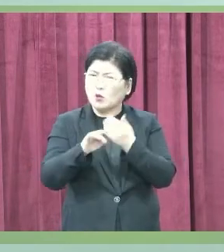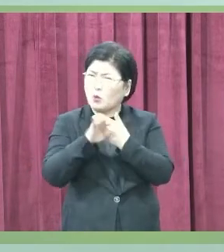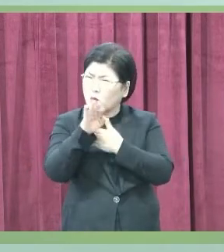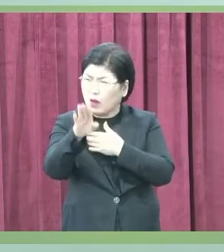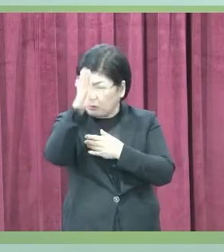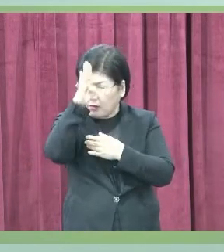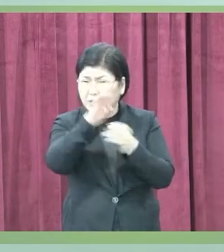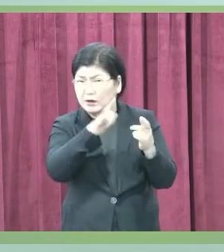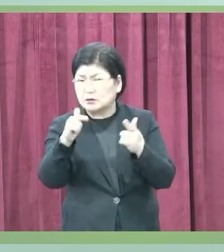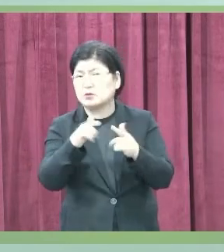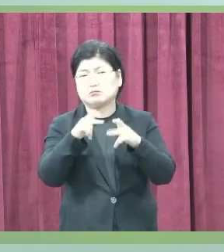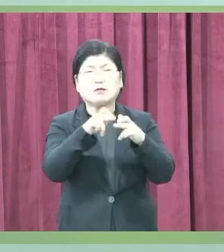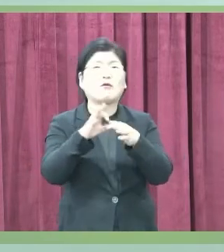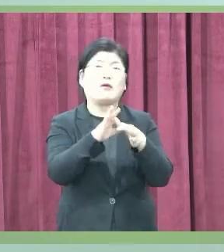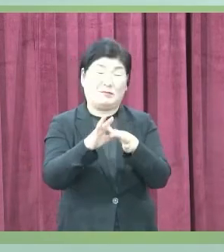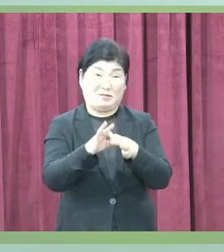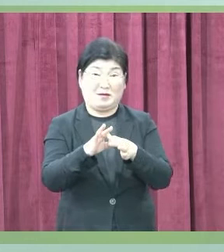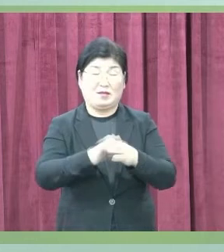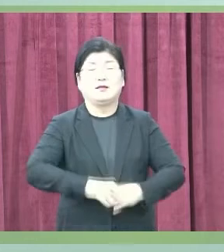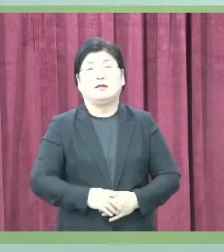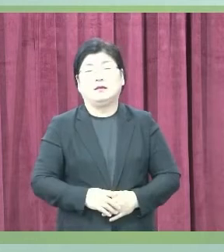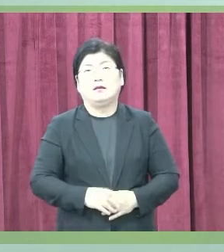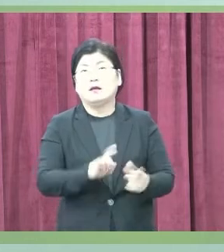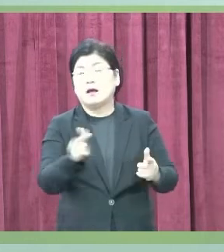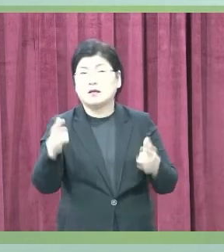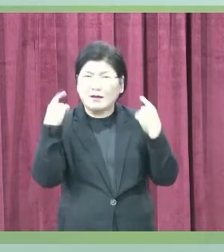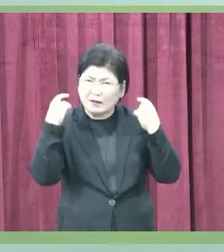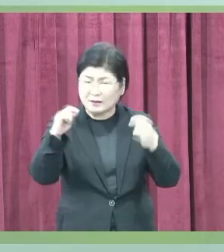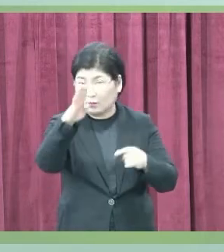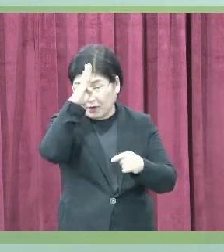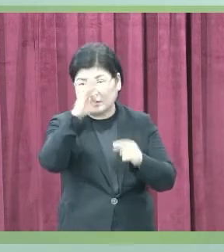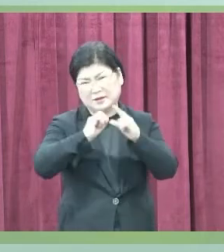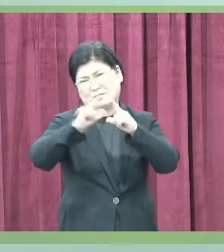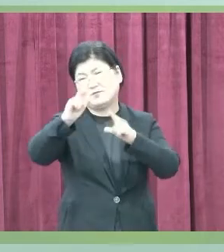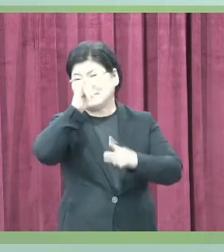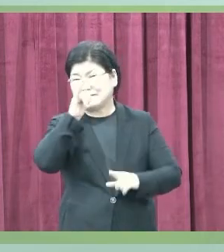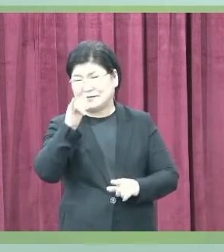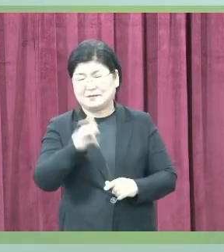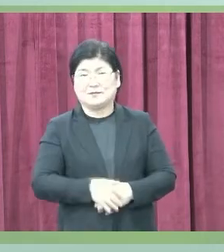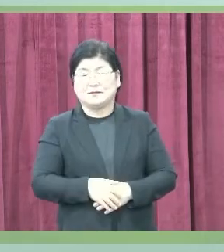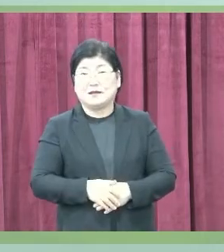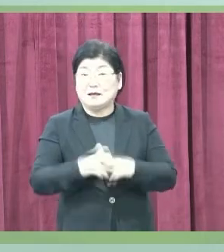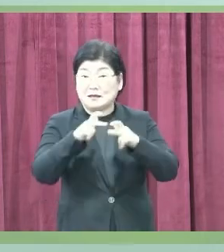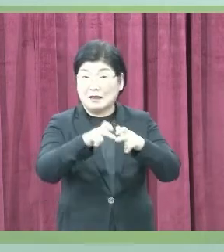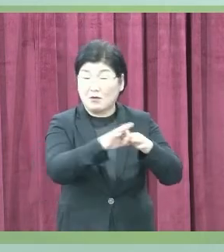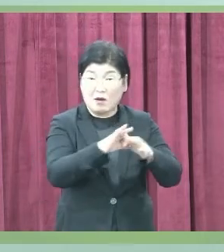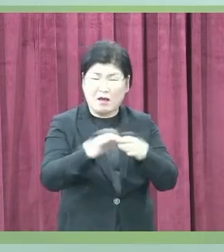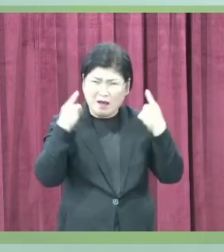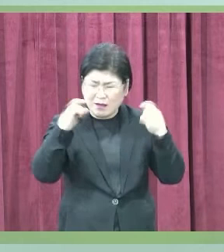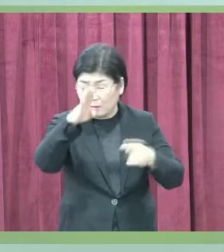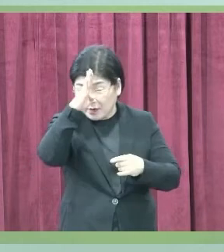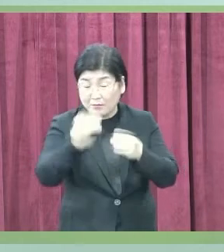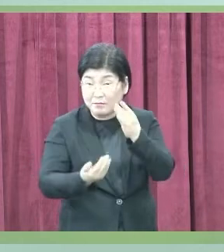역시 이제 장애와 관련된 질환과 만성 질환이 상위에 분포를 하고 있다라는 거고요. 장애인과 관련된 만성질환